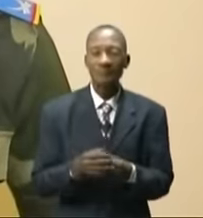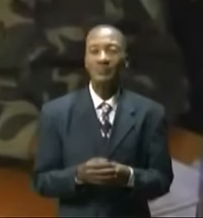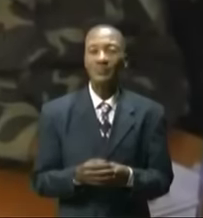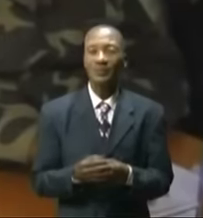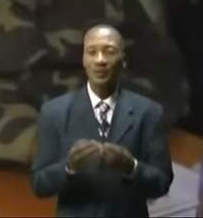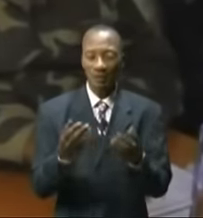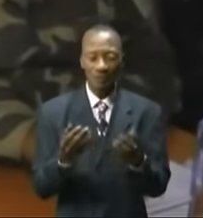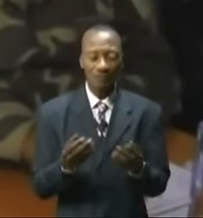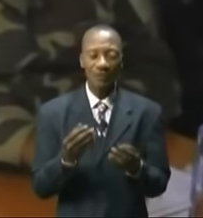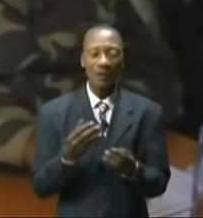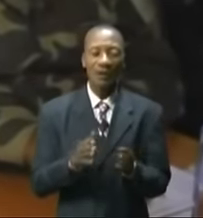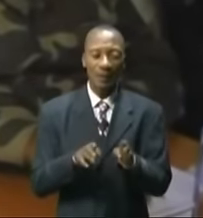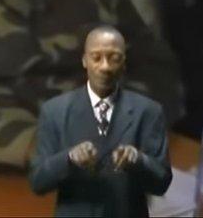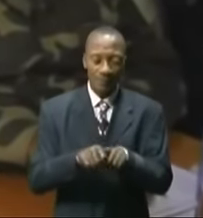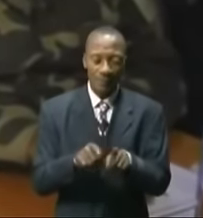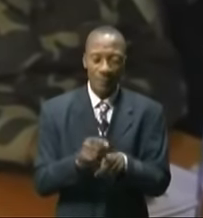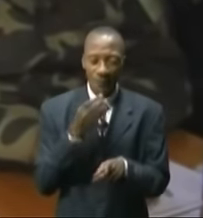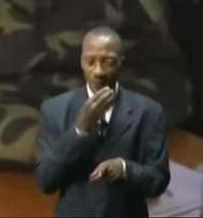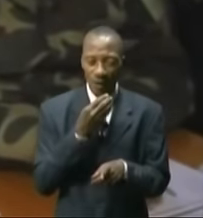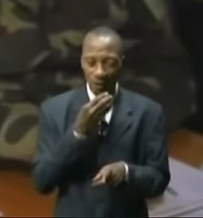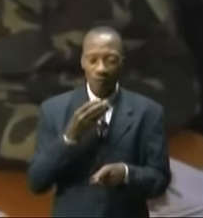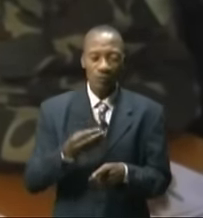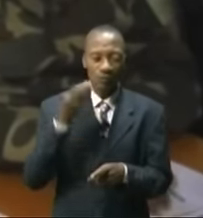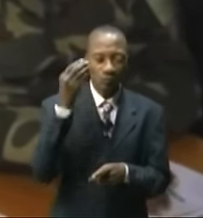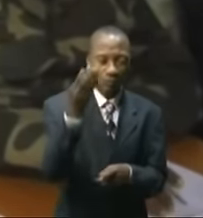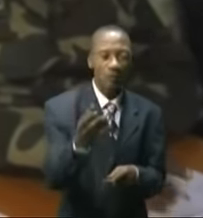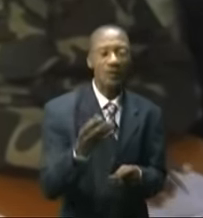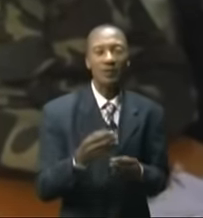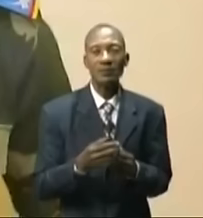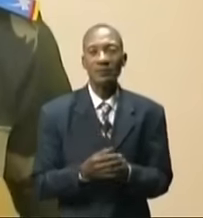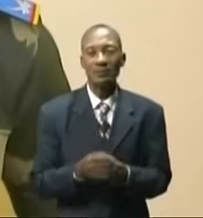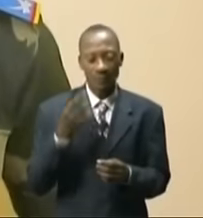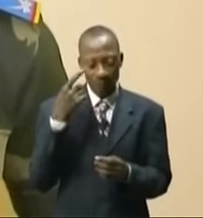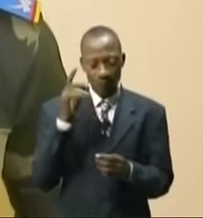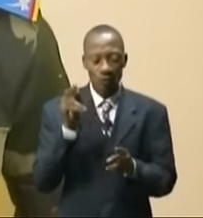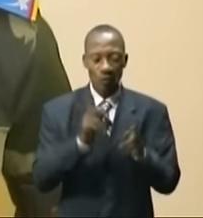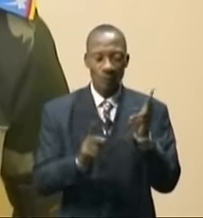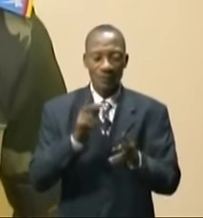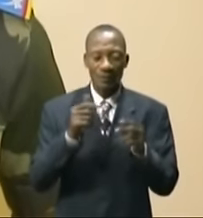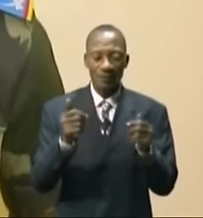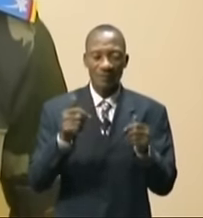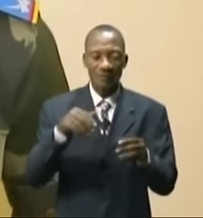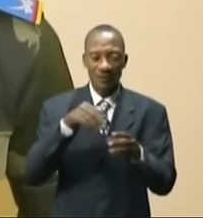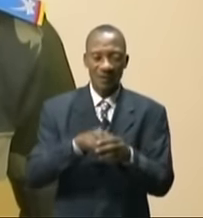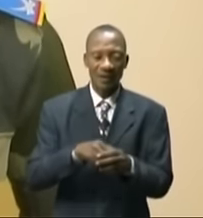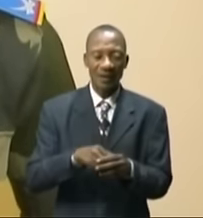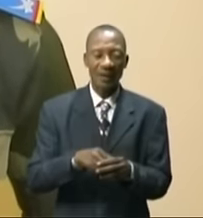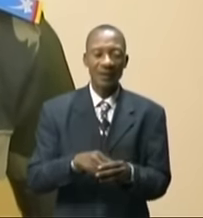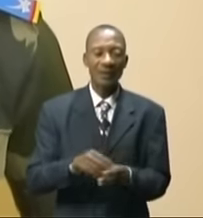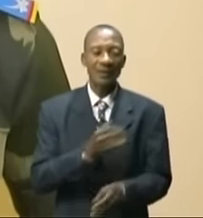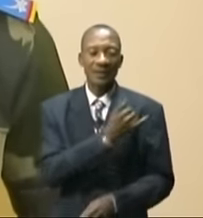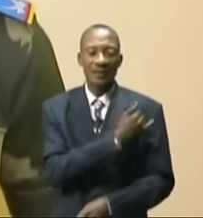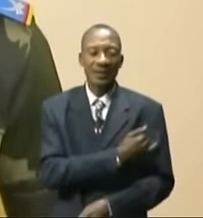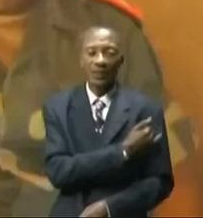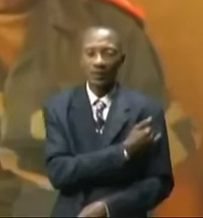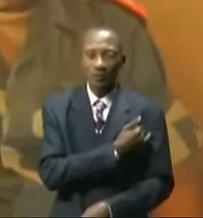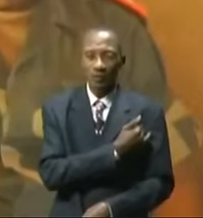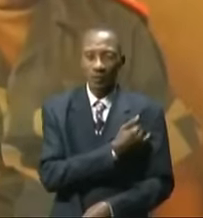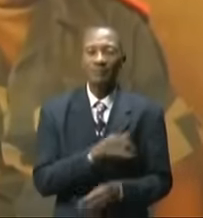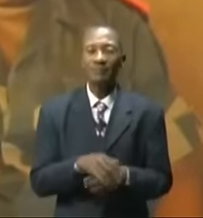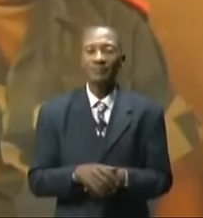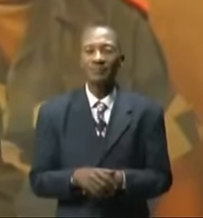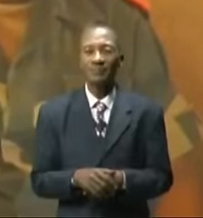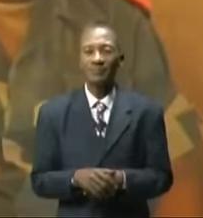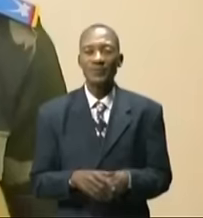Ituriens, vous appelant à garder le calme tout en vous demandant de vous remettre au service